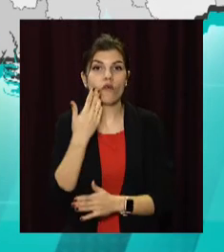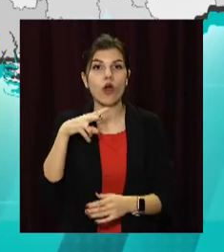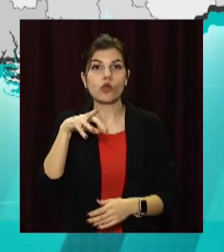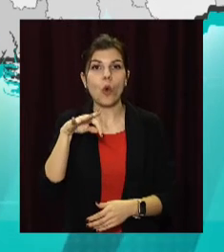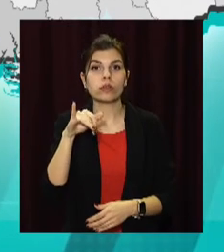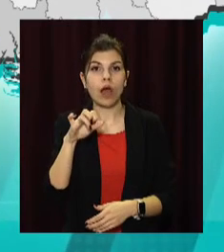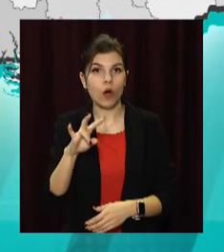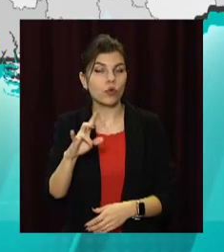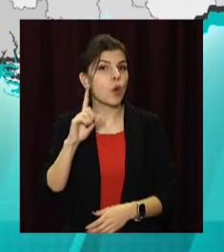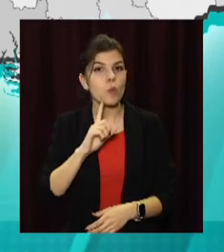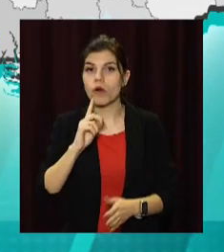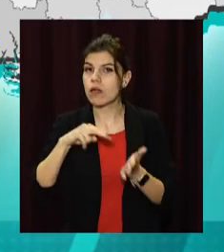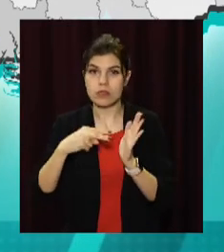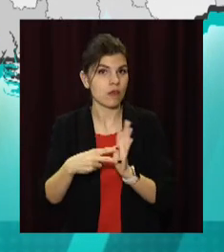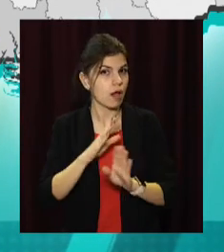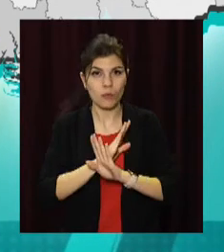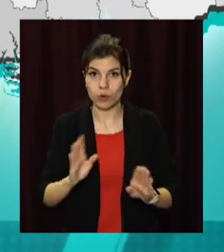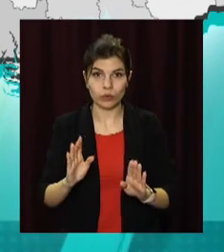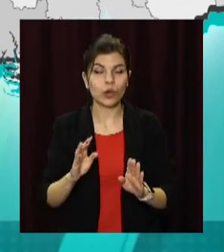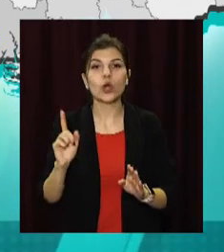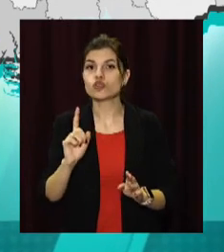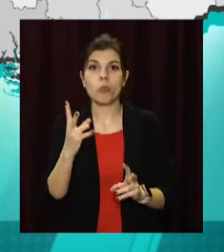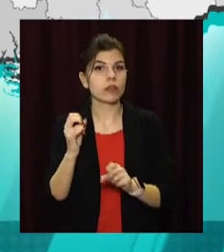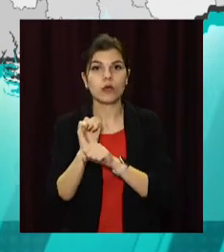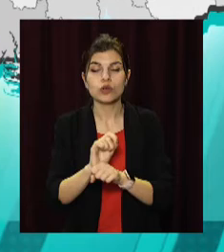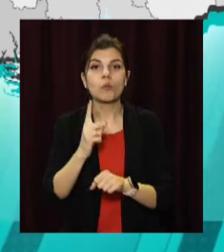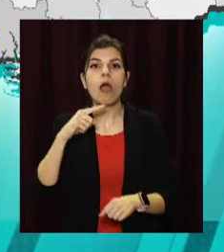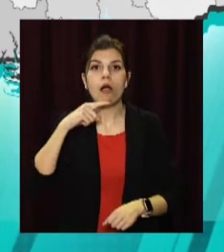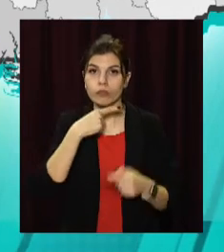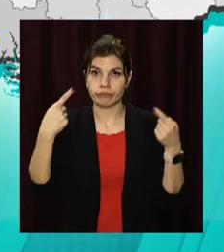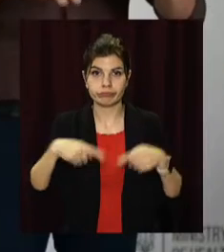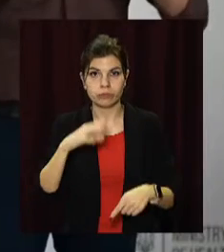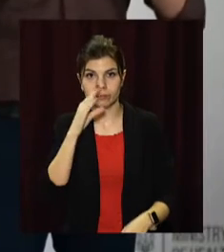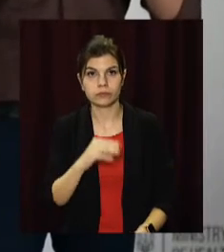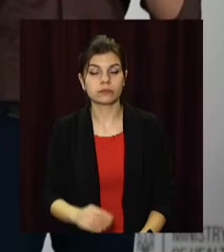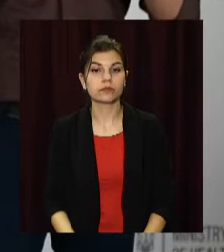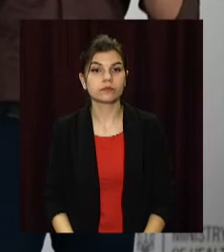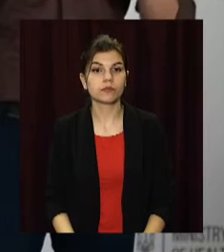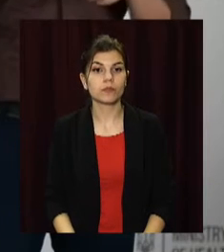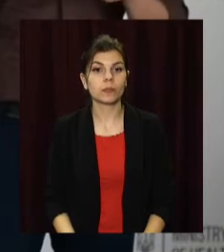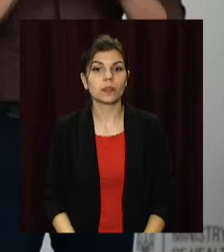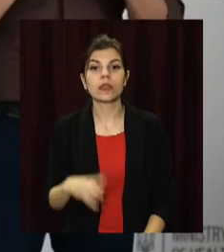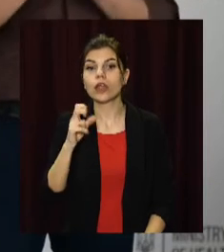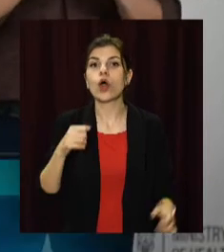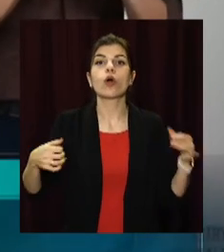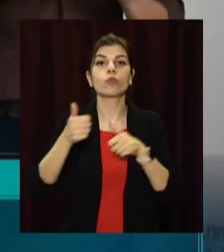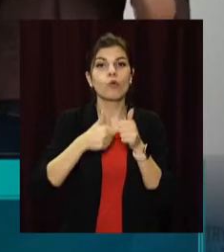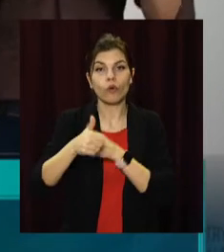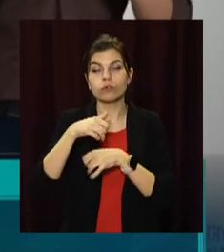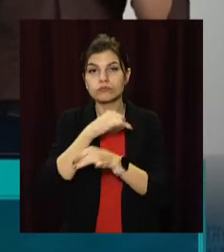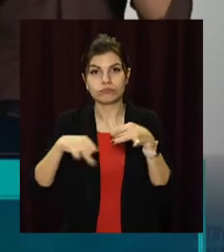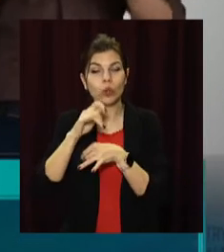поки запроваджувати не планують, аби не зупинити економіку країни. На позачерговому засіданні уряду